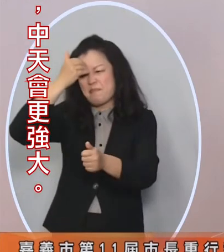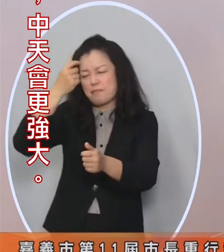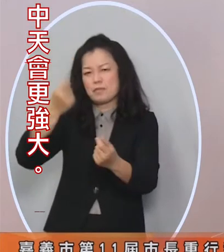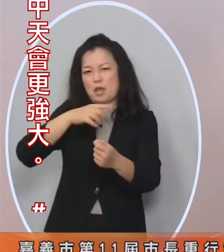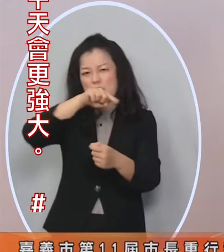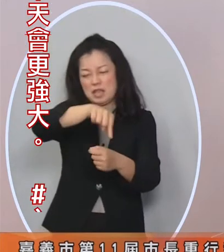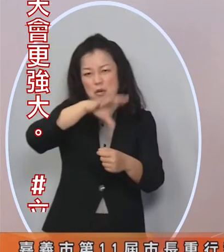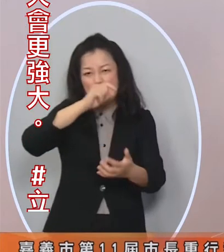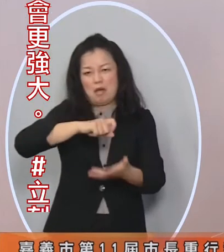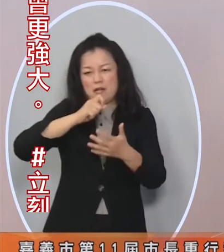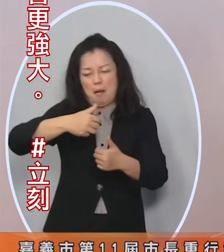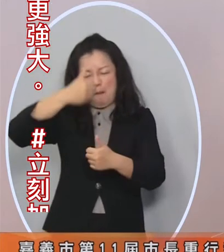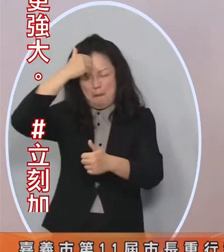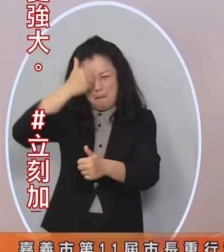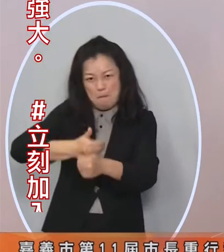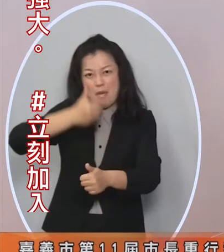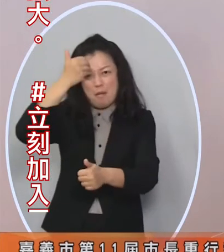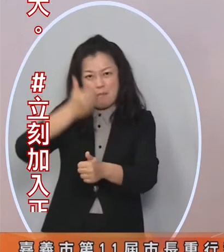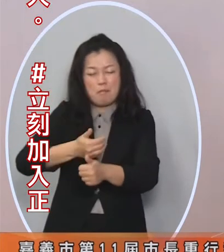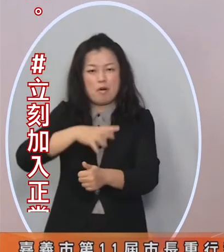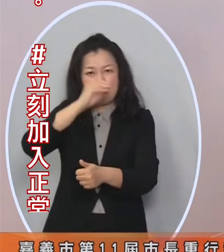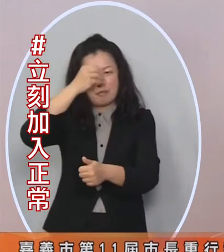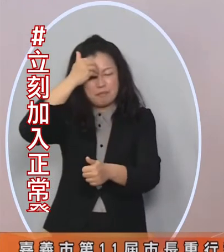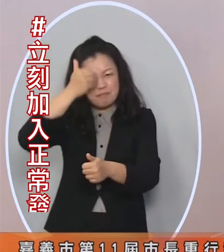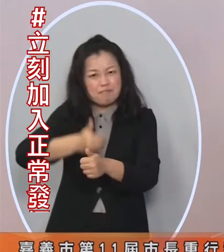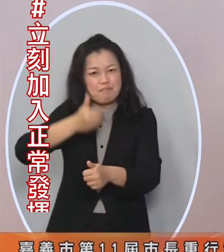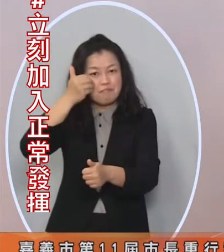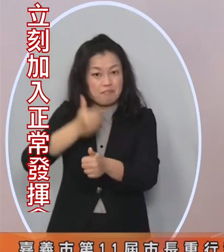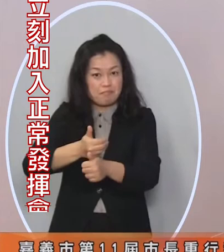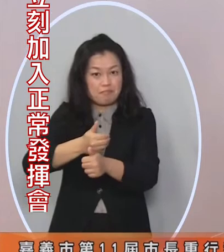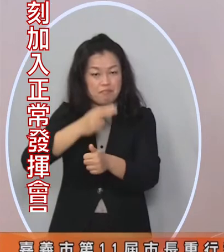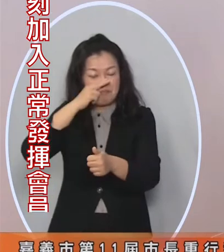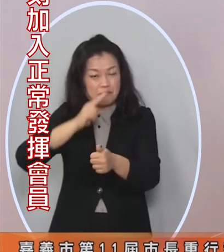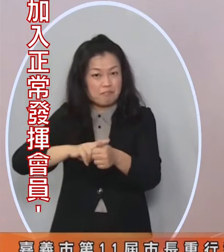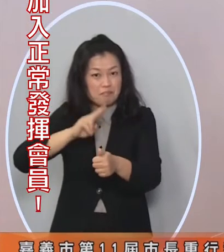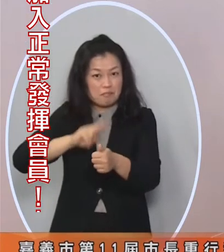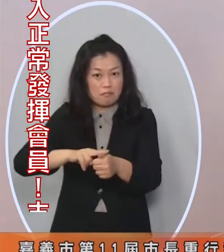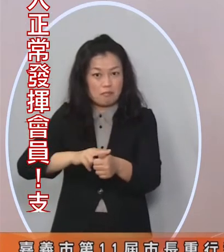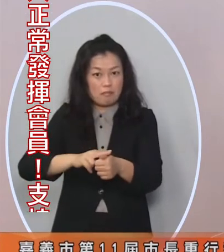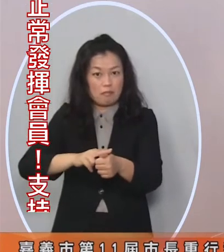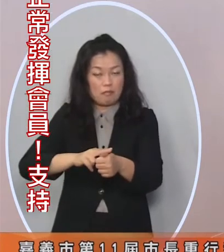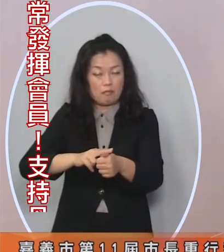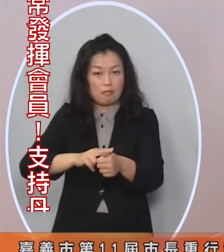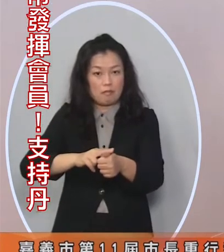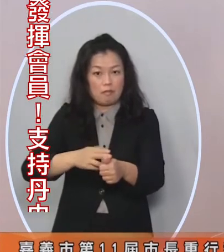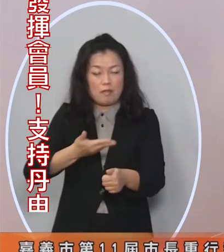难这些宗教寺庙团体，让他们无法